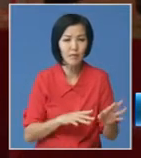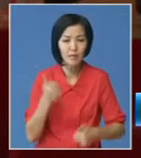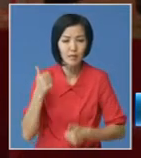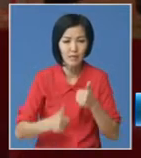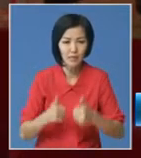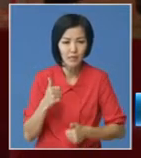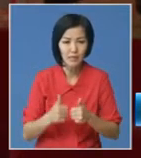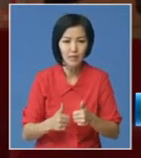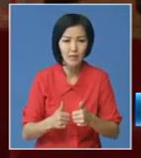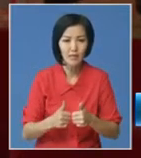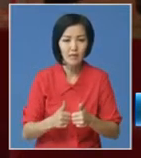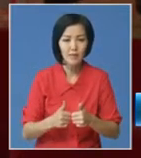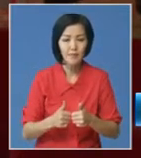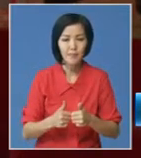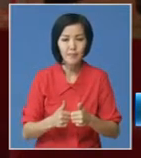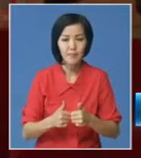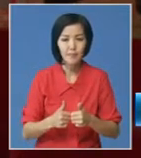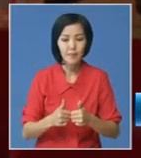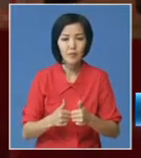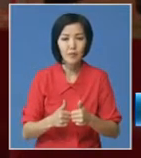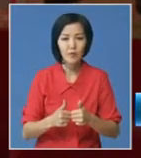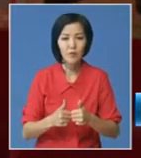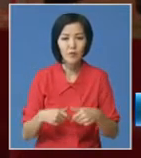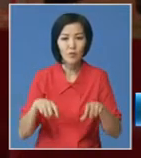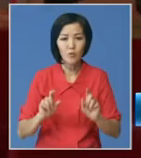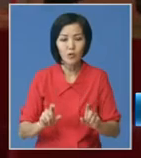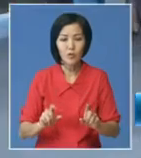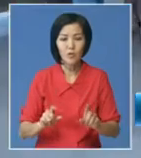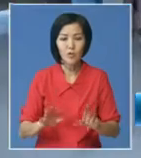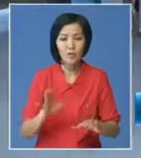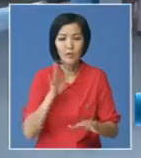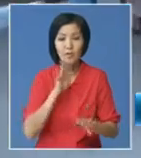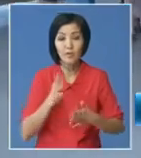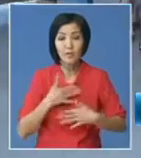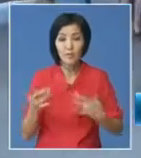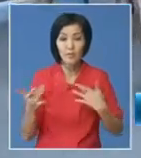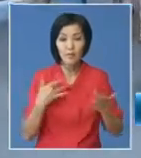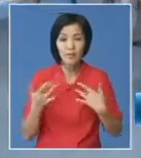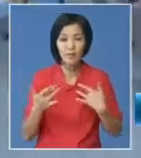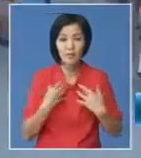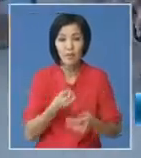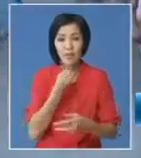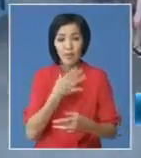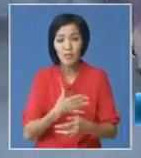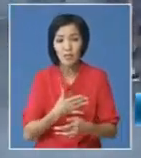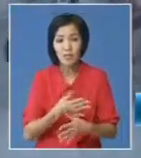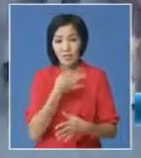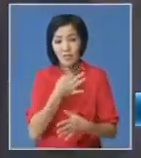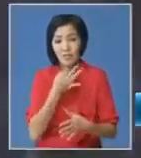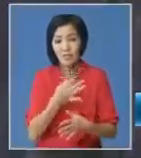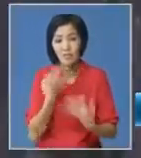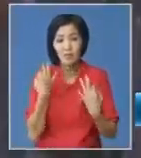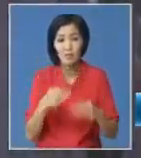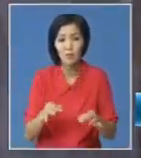жарыстарға мүшердегі сотталғандарды мен дайындаймын. Жақсы жағынан көзге көріну, мерзімінен бұрын бостандыққа